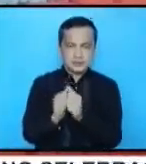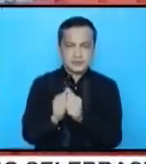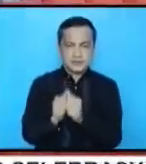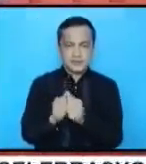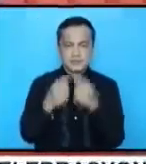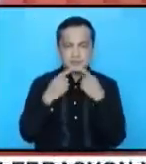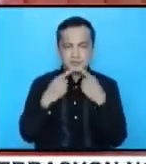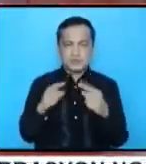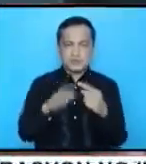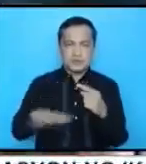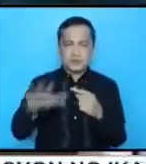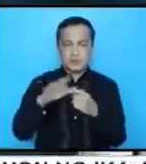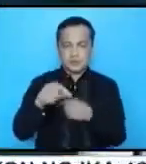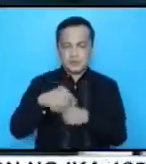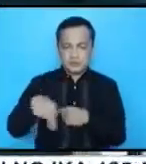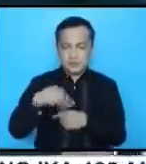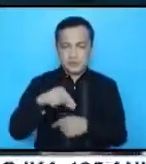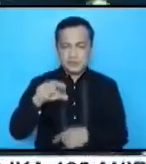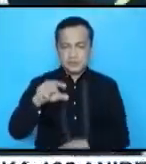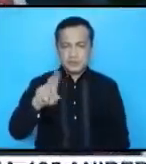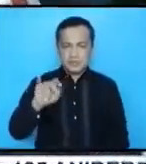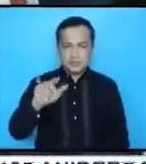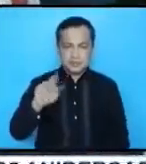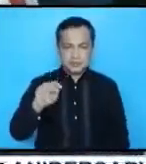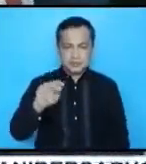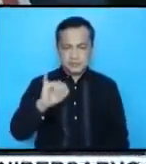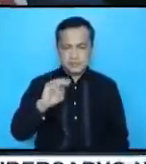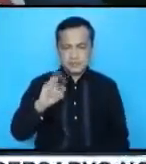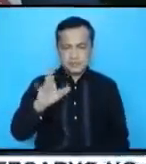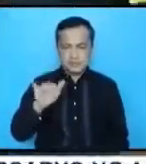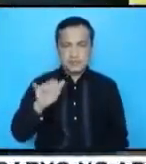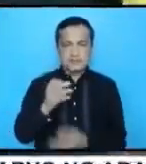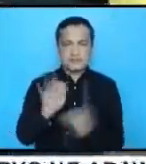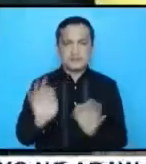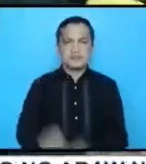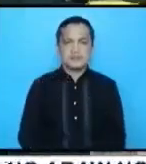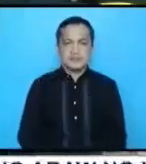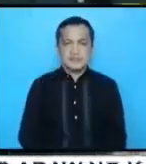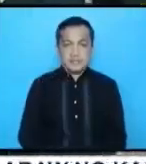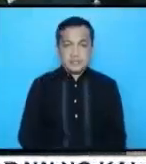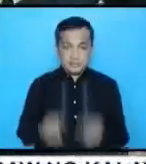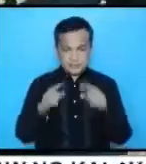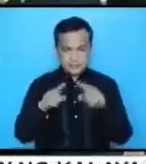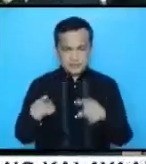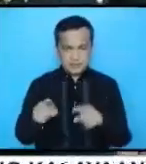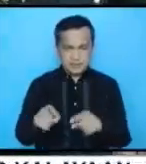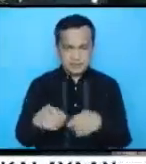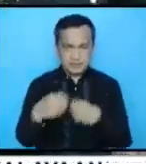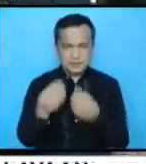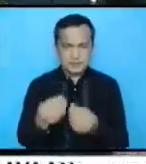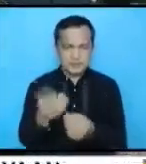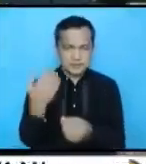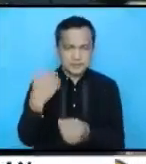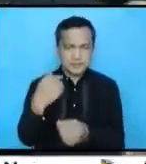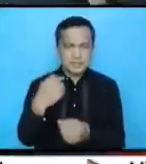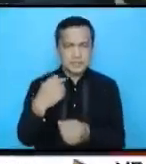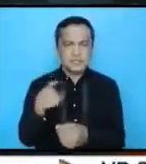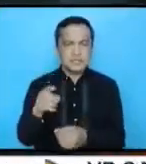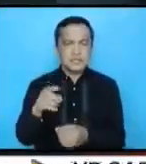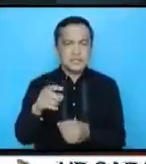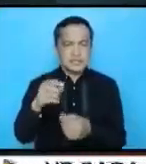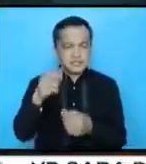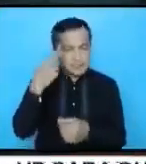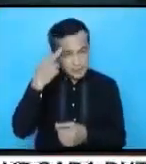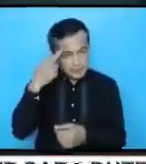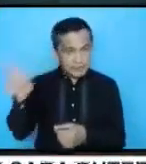buong lalawigan ng Quezon bilang insurgency free. Kasabay nito, ginawaran rin ang mga dating rebelde ng cash assistance